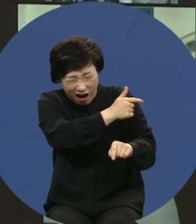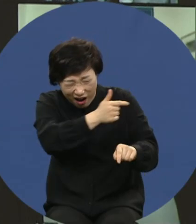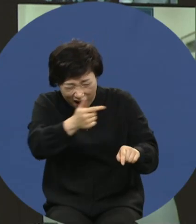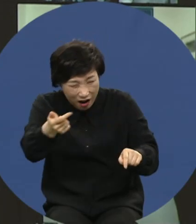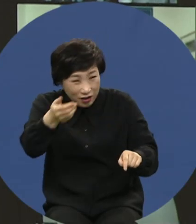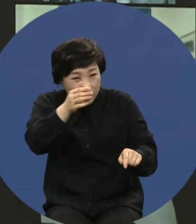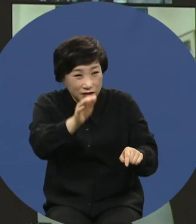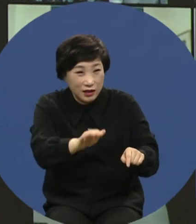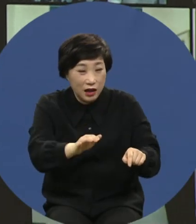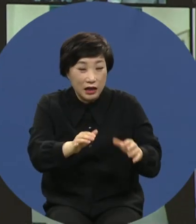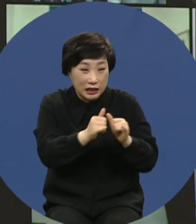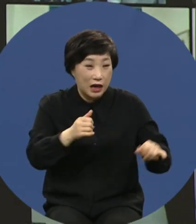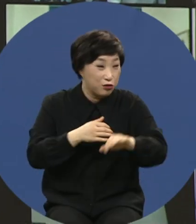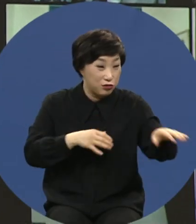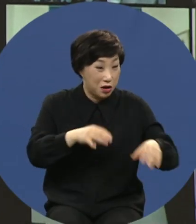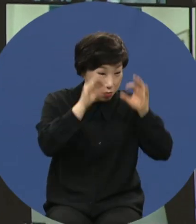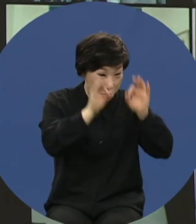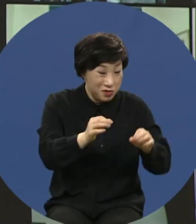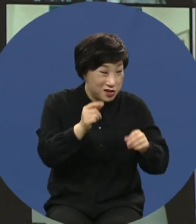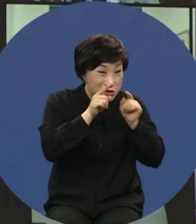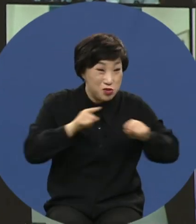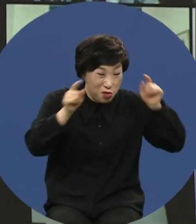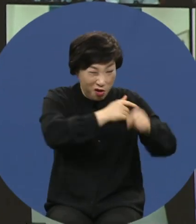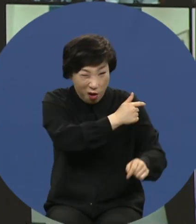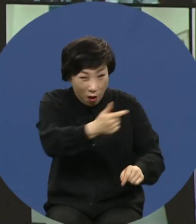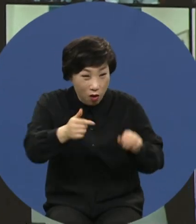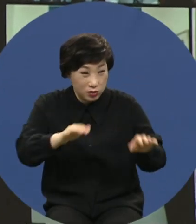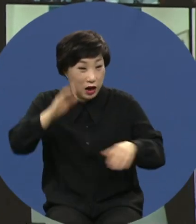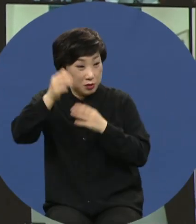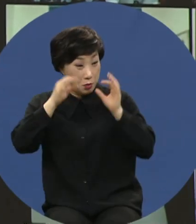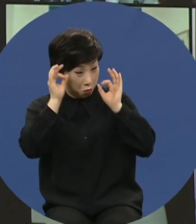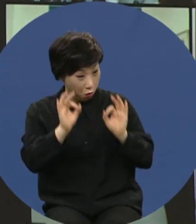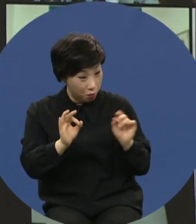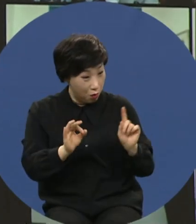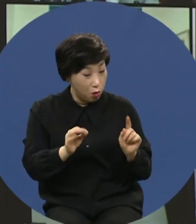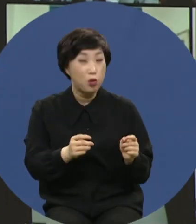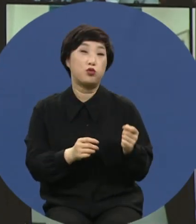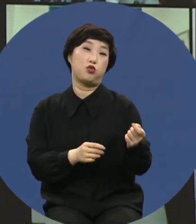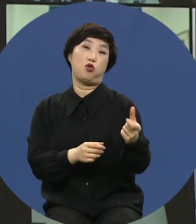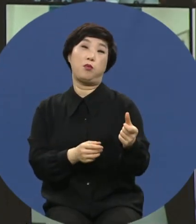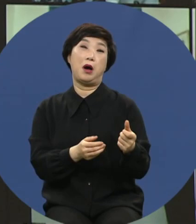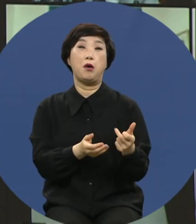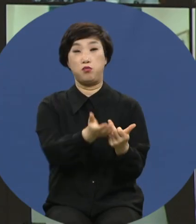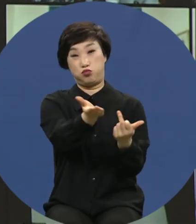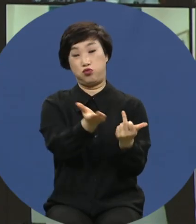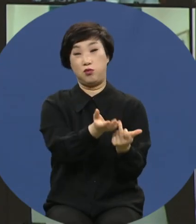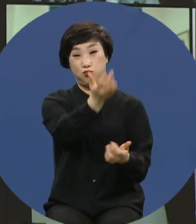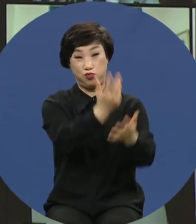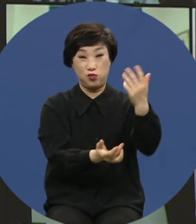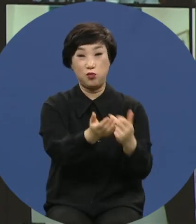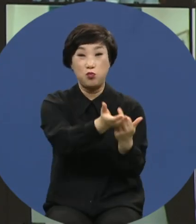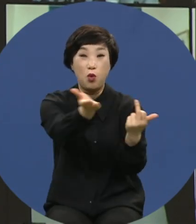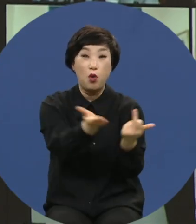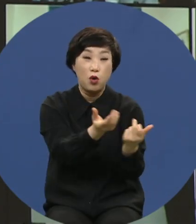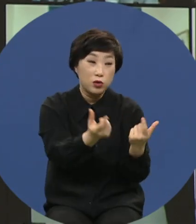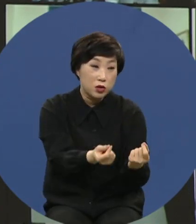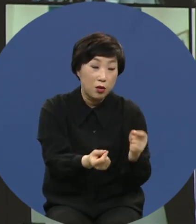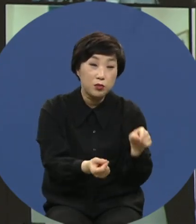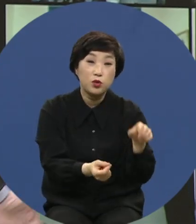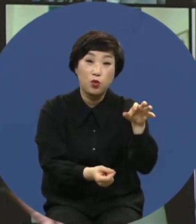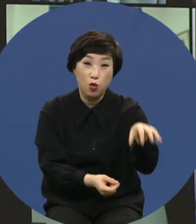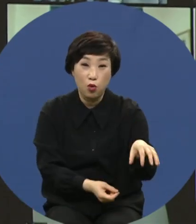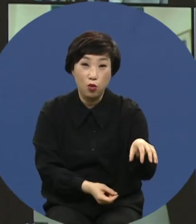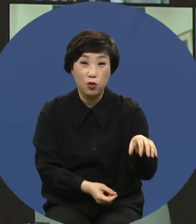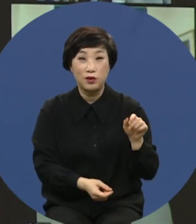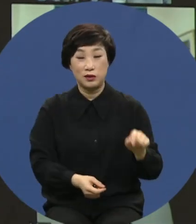큰데 하나님이 바라보는 눈으로는 그냥 어느 조그만 불모처럼 가마솥처럼 생긴